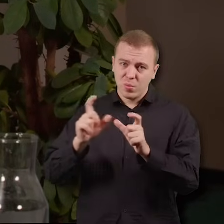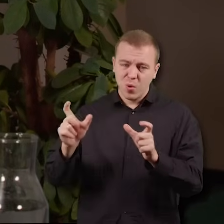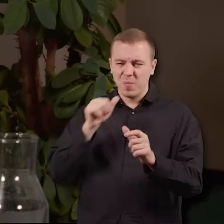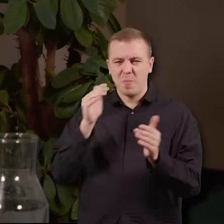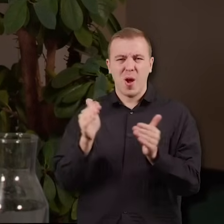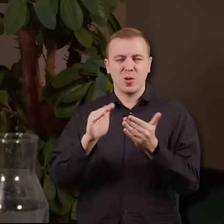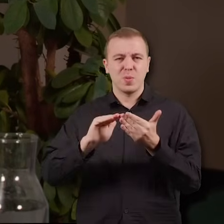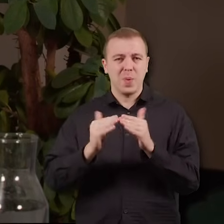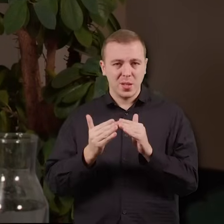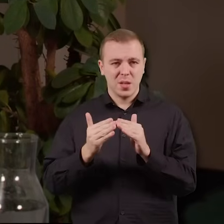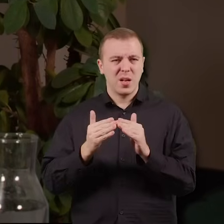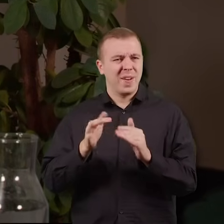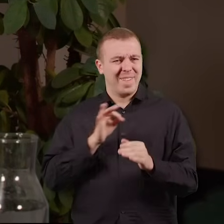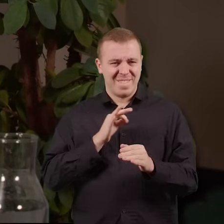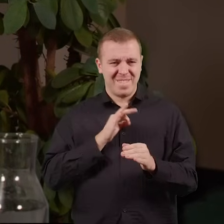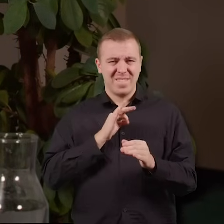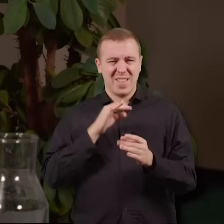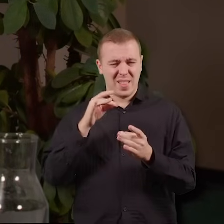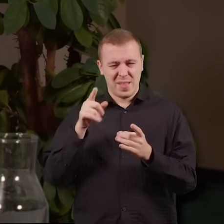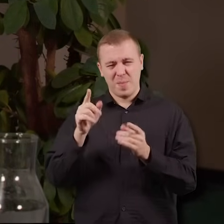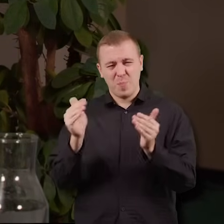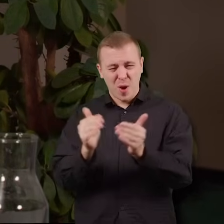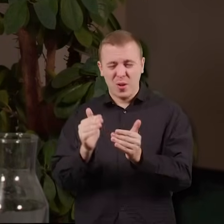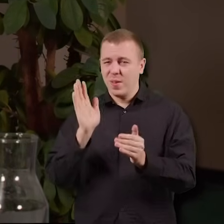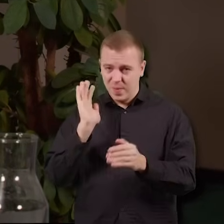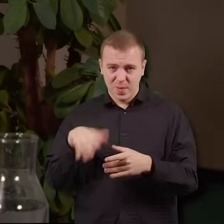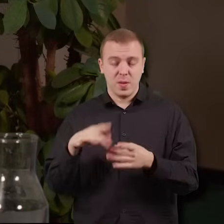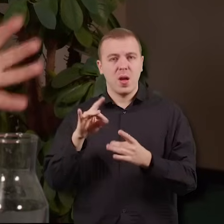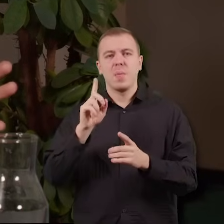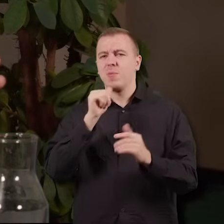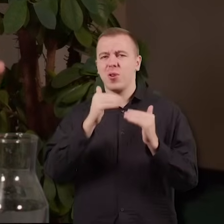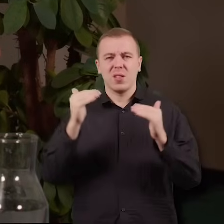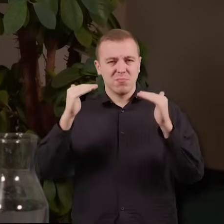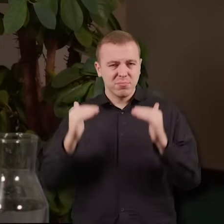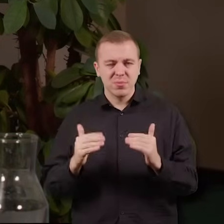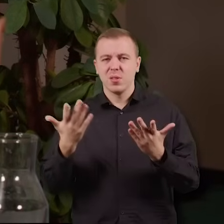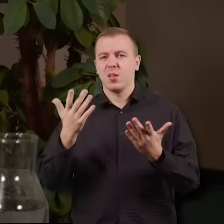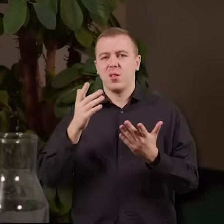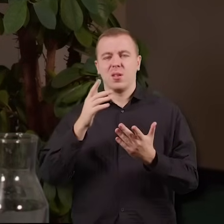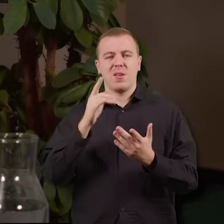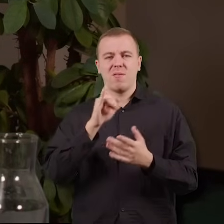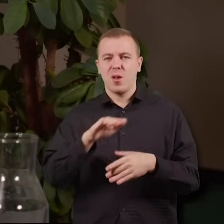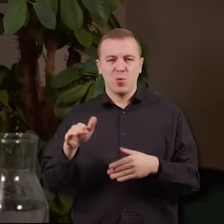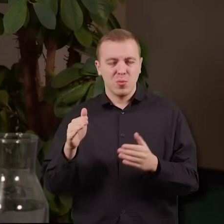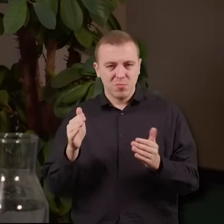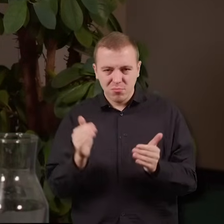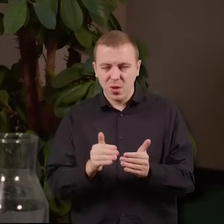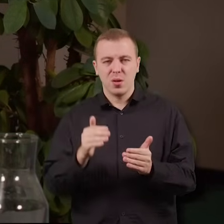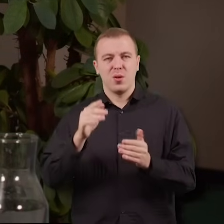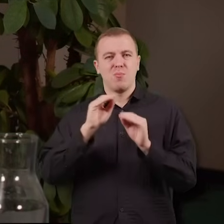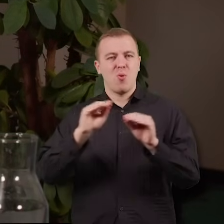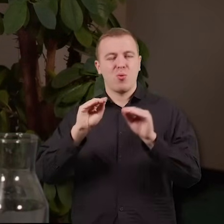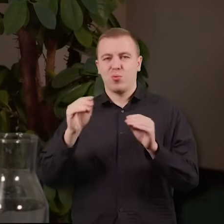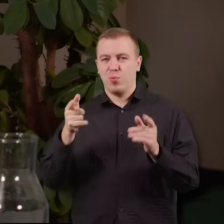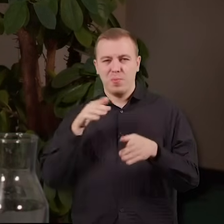nedidelę miestelį bet kokia kaina? Ar vis dėlto krentant lygiui, mažėjant mokinių mokytojams irgi